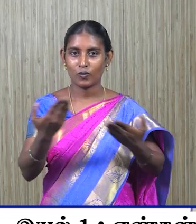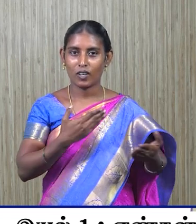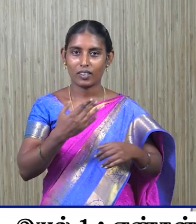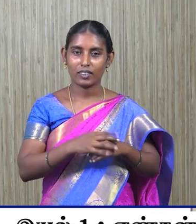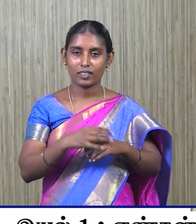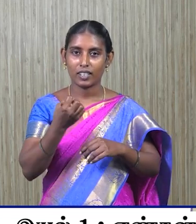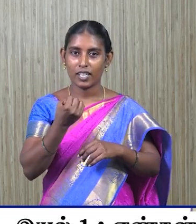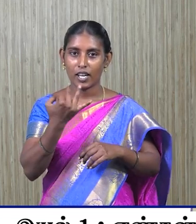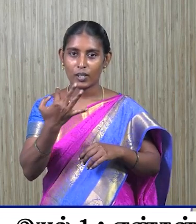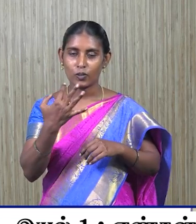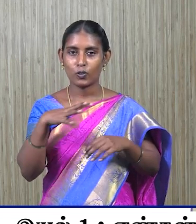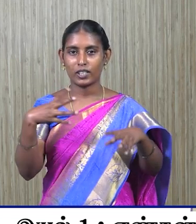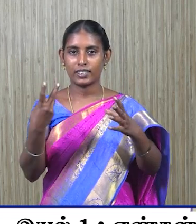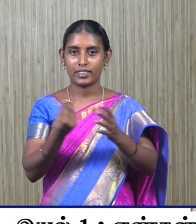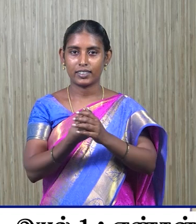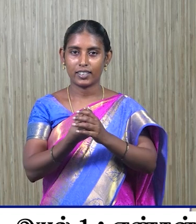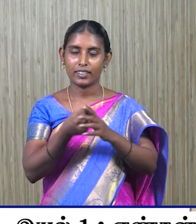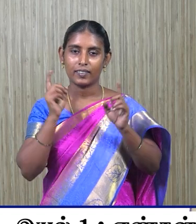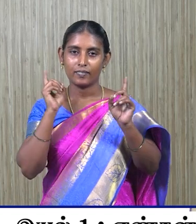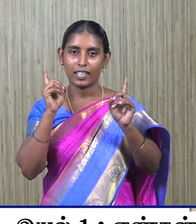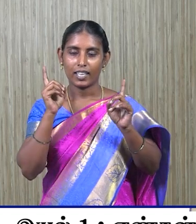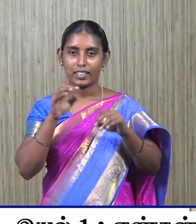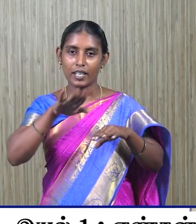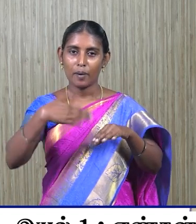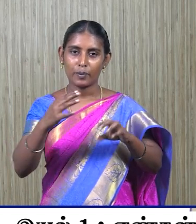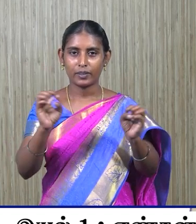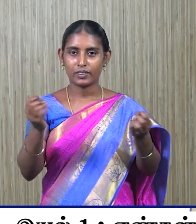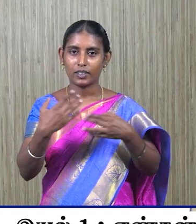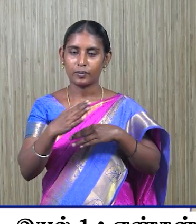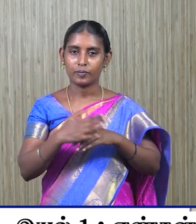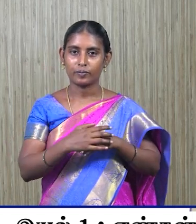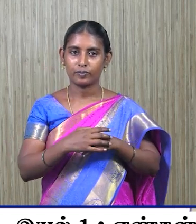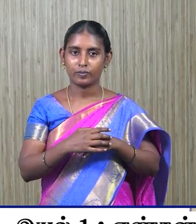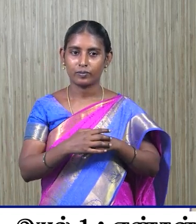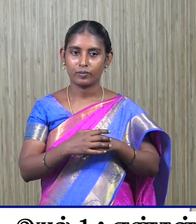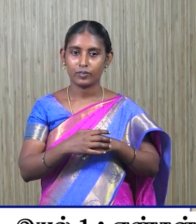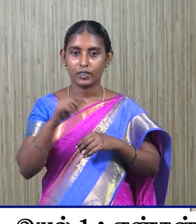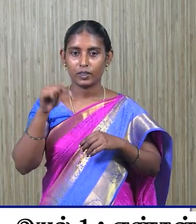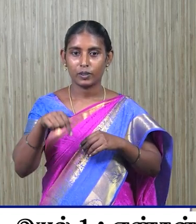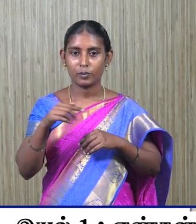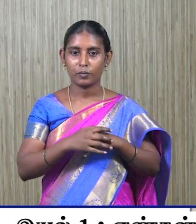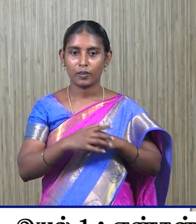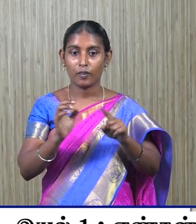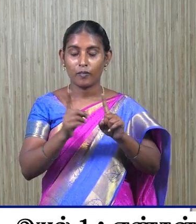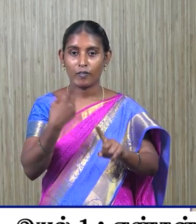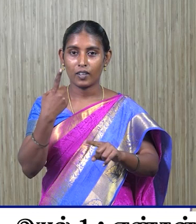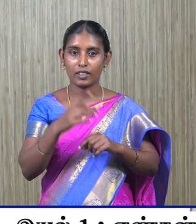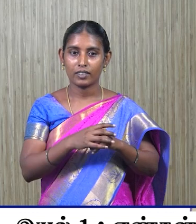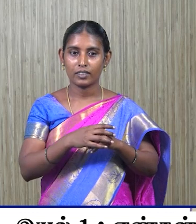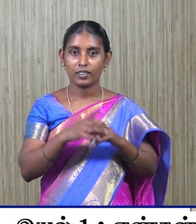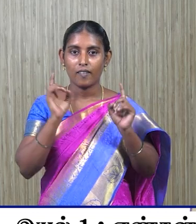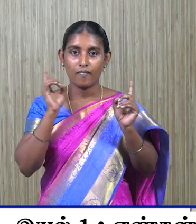எண்களோடும் எண்ணோடும் சற்று விளையாடிவிட்டு செல்வோமா? சரி, இப்போ முதலில் நான் விளையாட்டின்